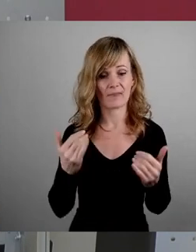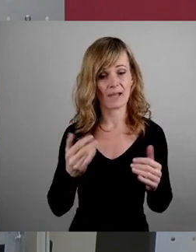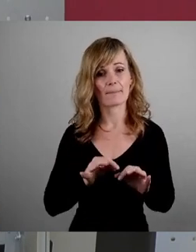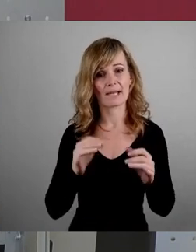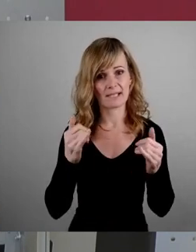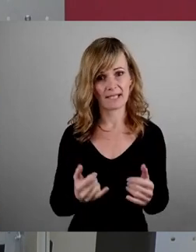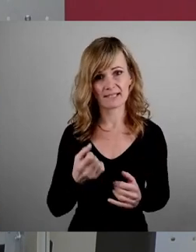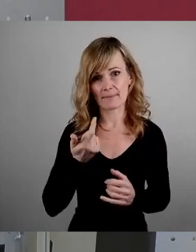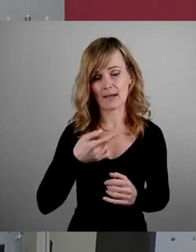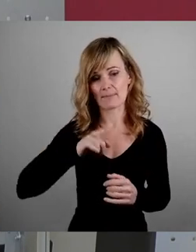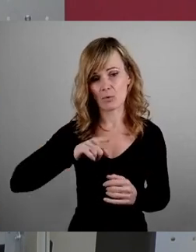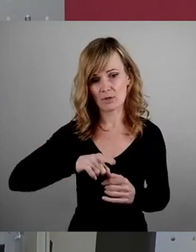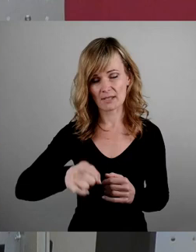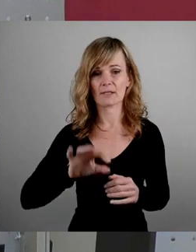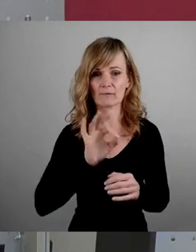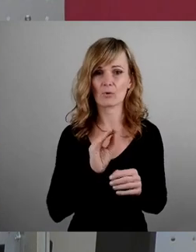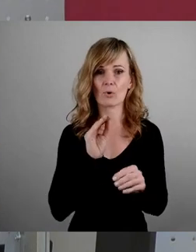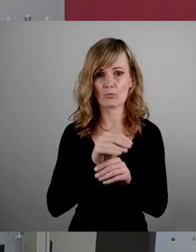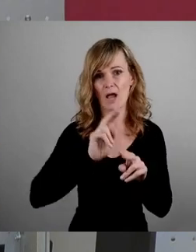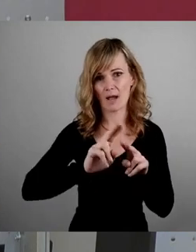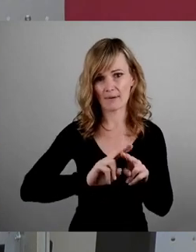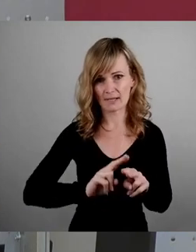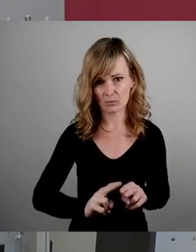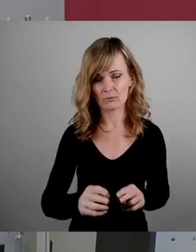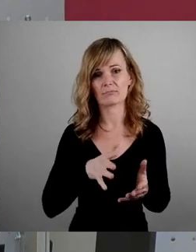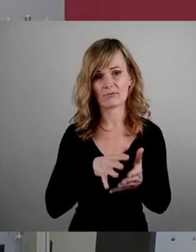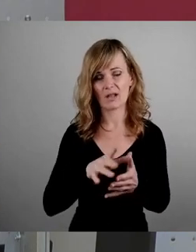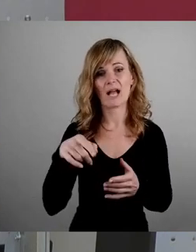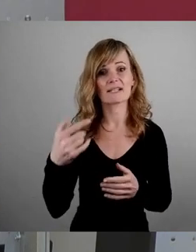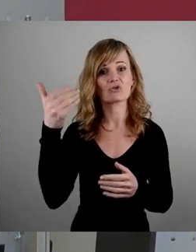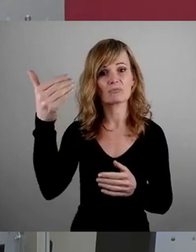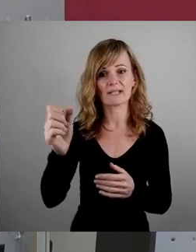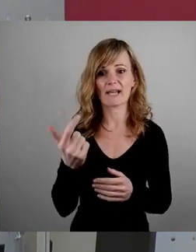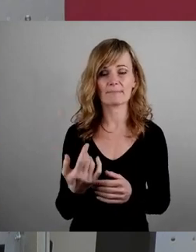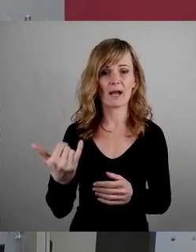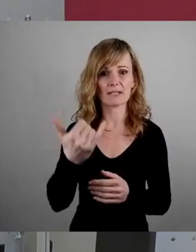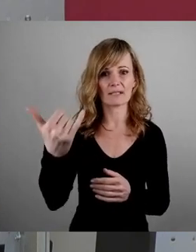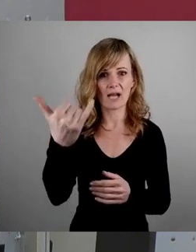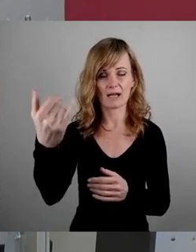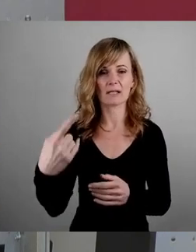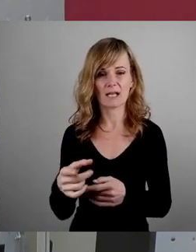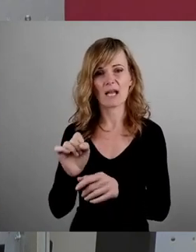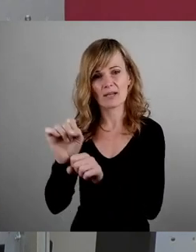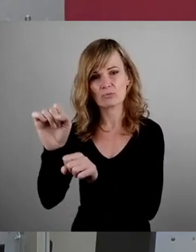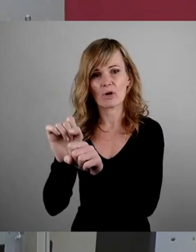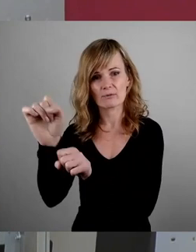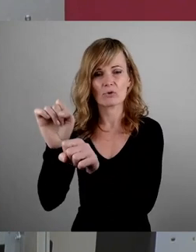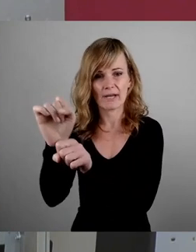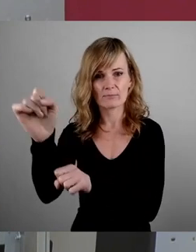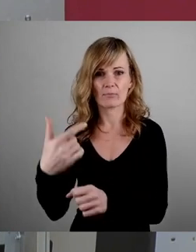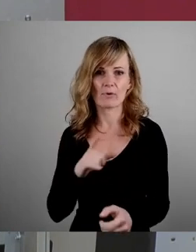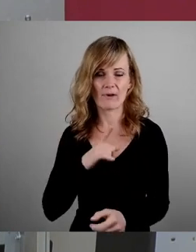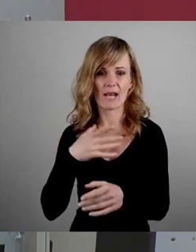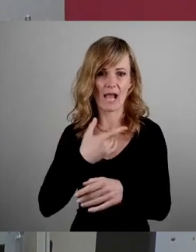für eine Überarbeitung der Planung verlieren, als später ein paar Jahre für die Einsprüche im Planfeststellungsverfahren und die Klärung von Eigentumsfragen.